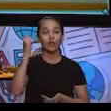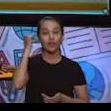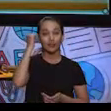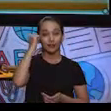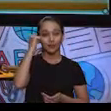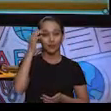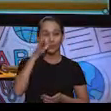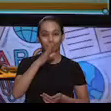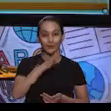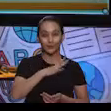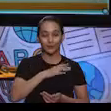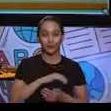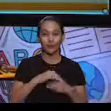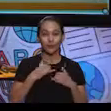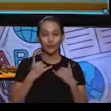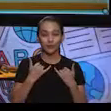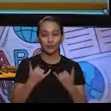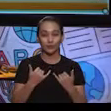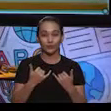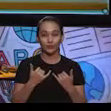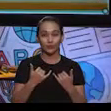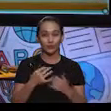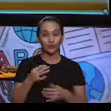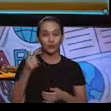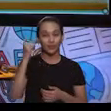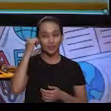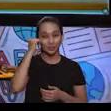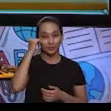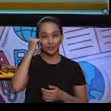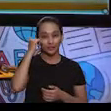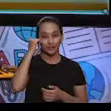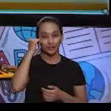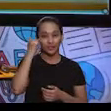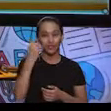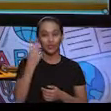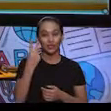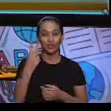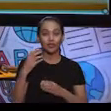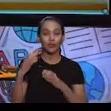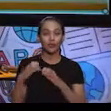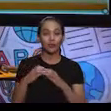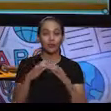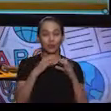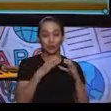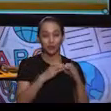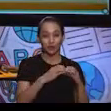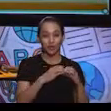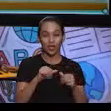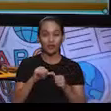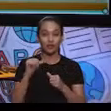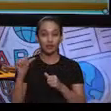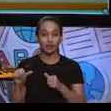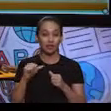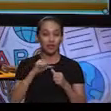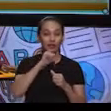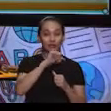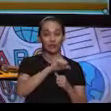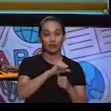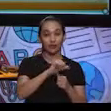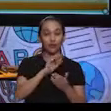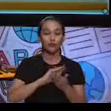Eslab qoldingizmi? Ana endi eslab qolganlaringizni mana bunday guruhlarga